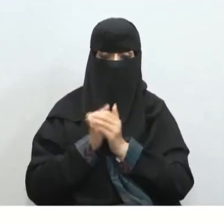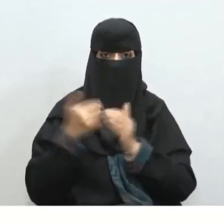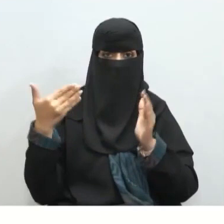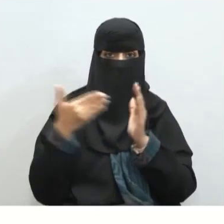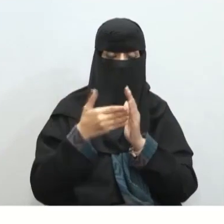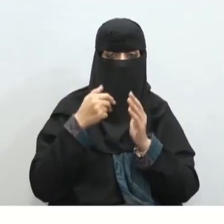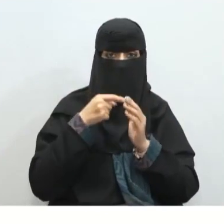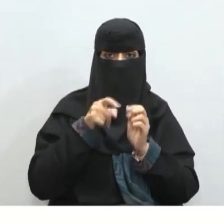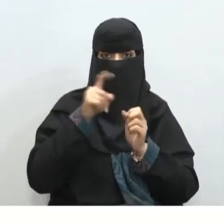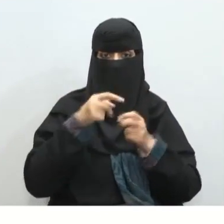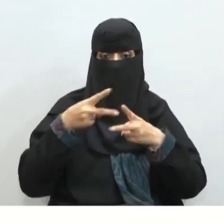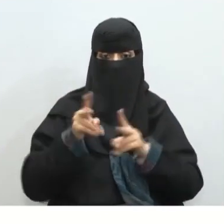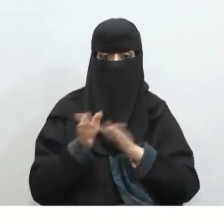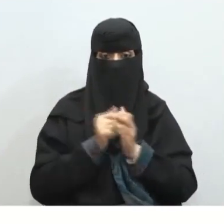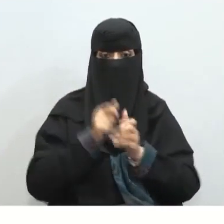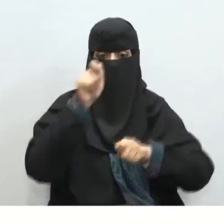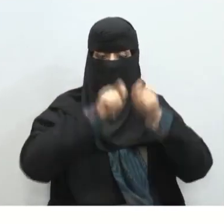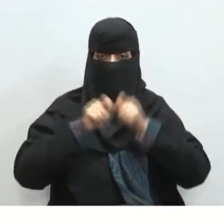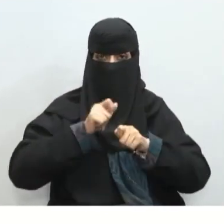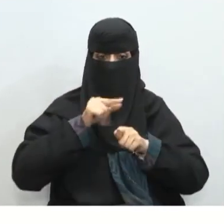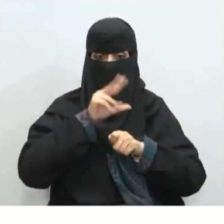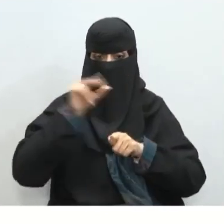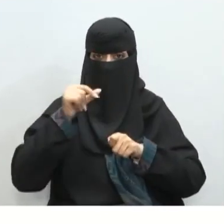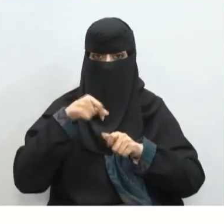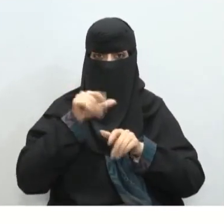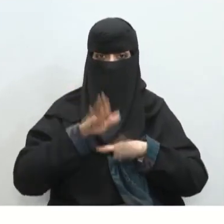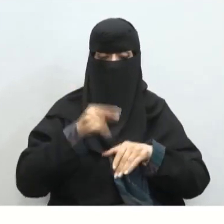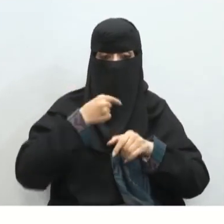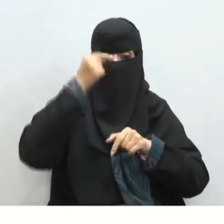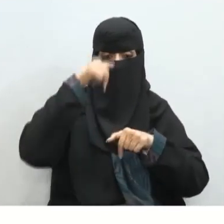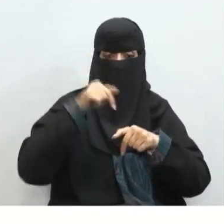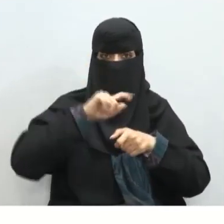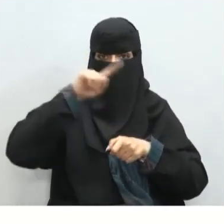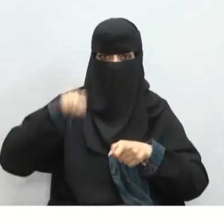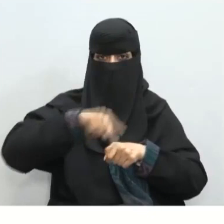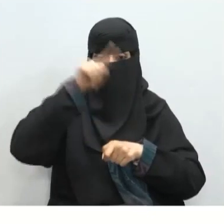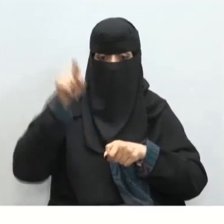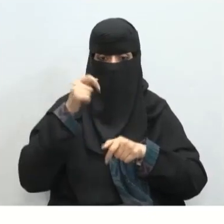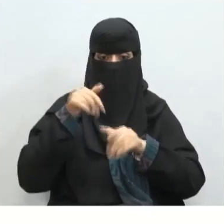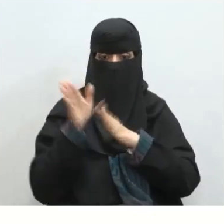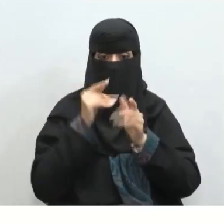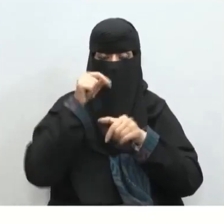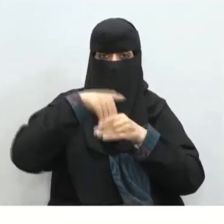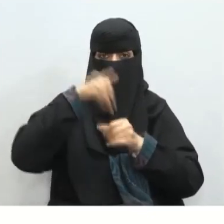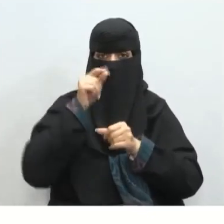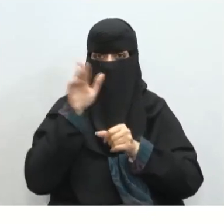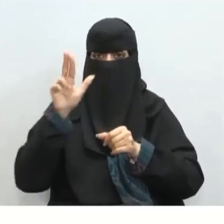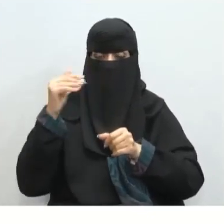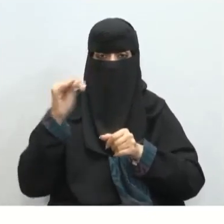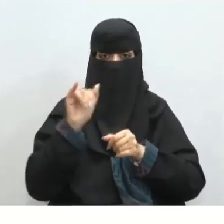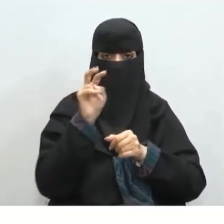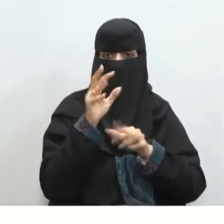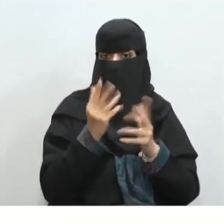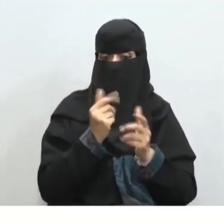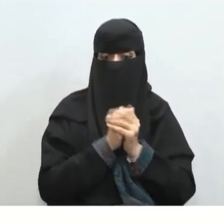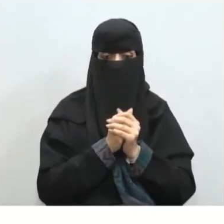في السؤال الحادي عشر نهايه مفتوحه استخدم التشابه في وصف دور جزيء الاي تي بي في المخلوقات